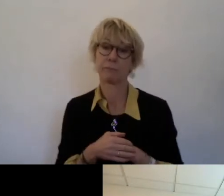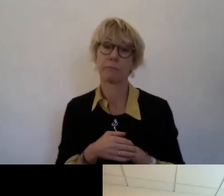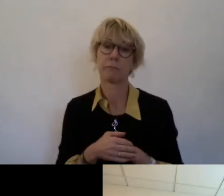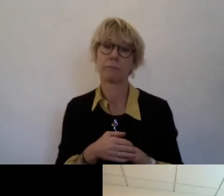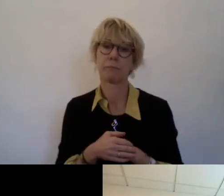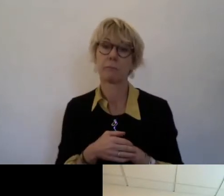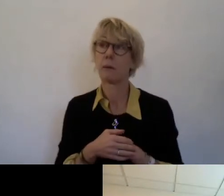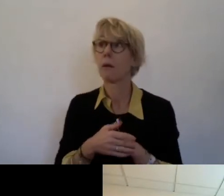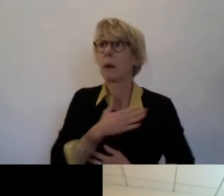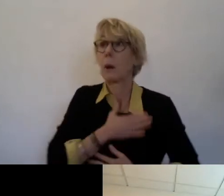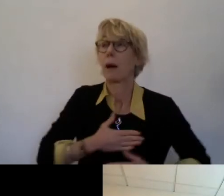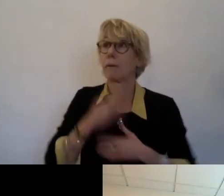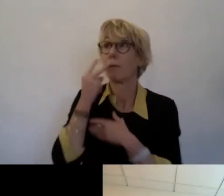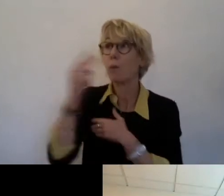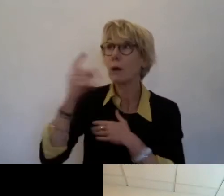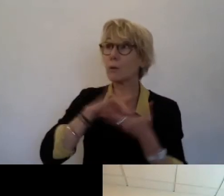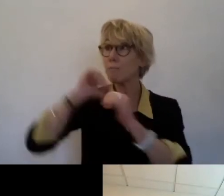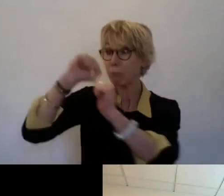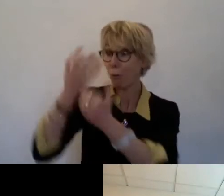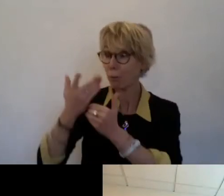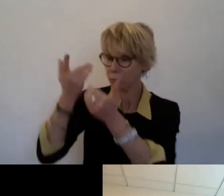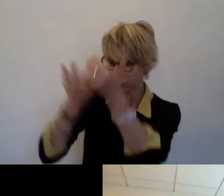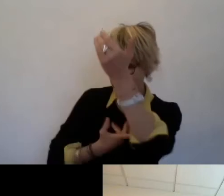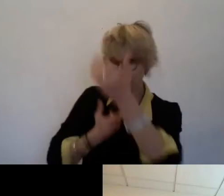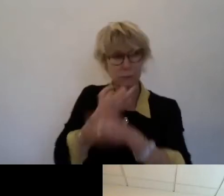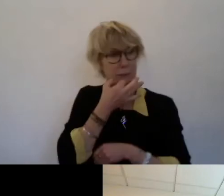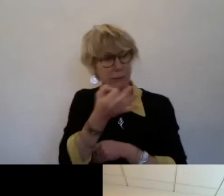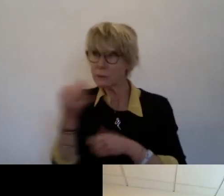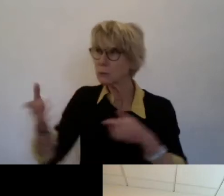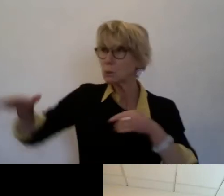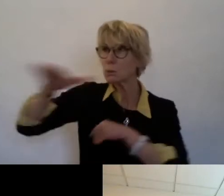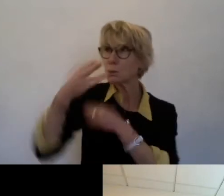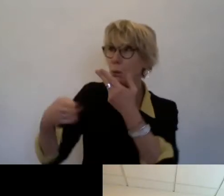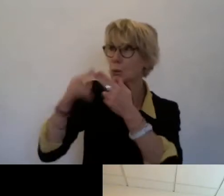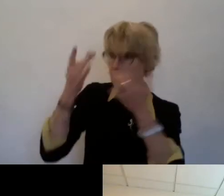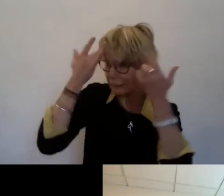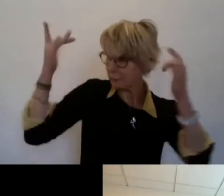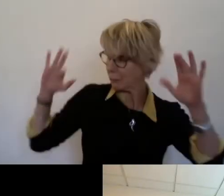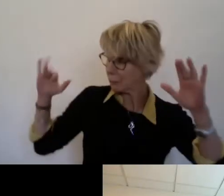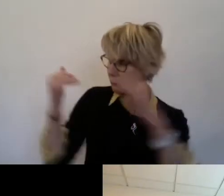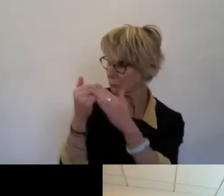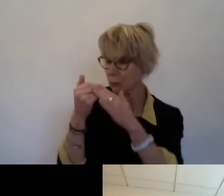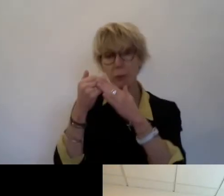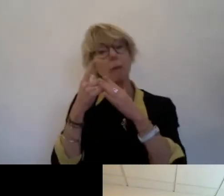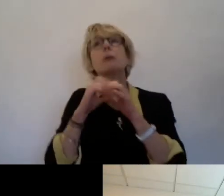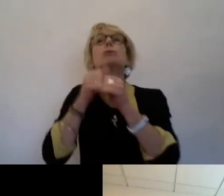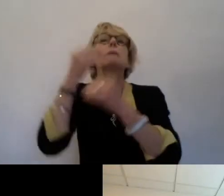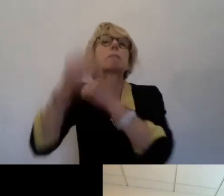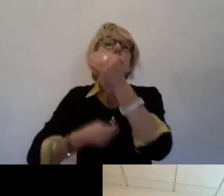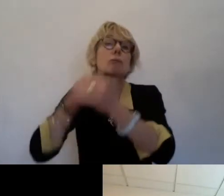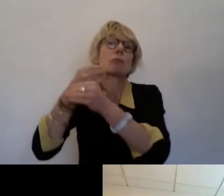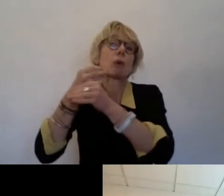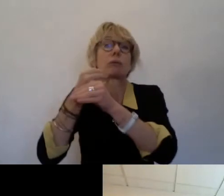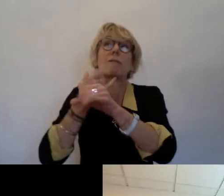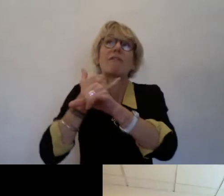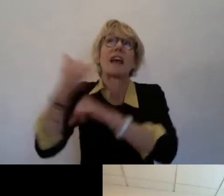proposé aujourd'hui, tous les retours d'expérience qui ont été développés alors, dans le monde virtuel. Et je